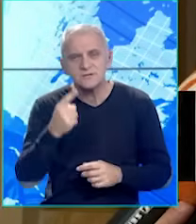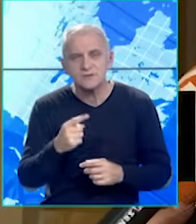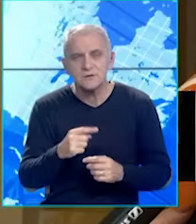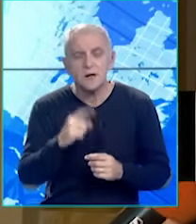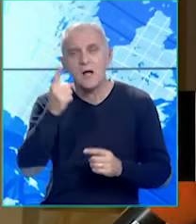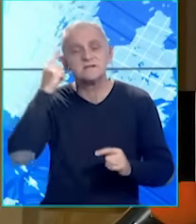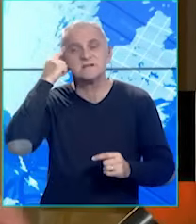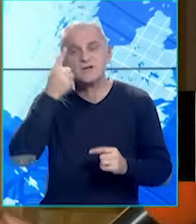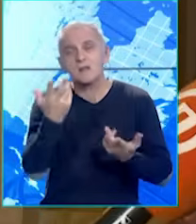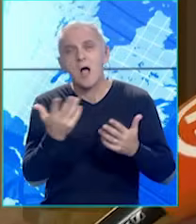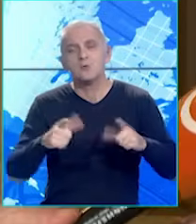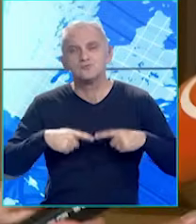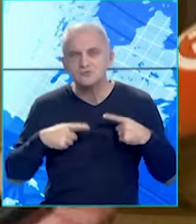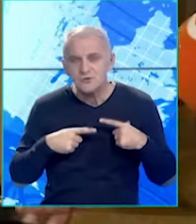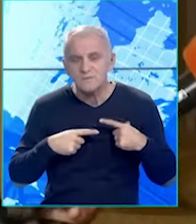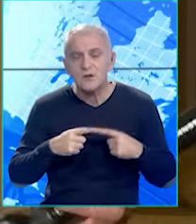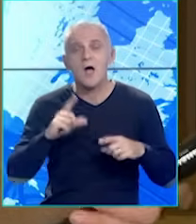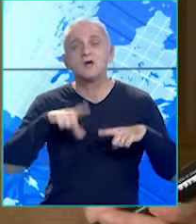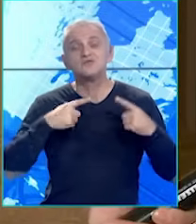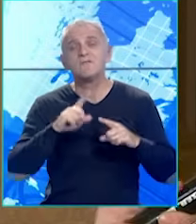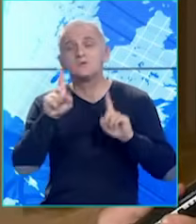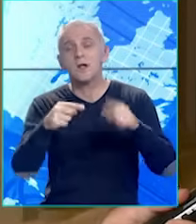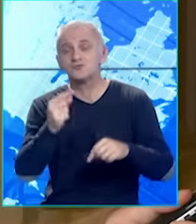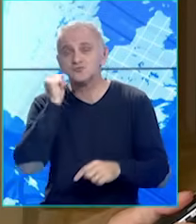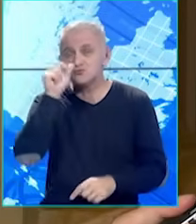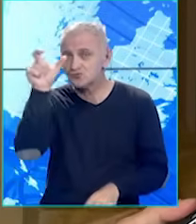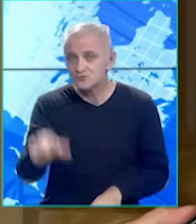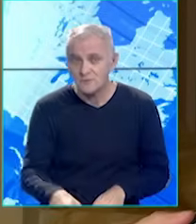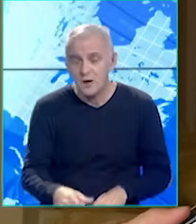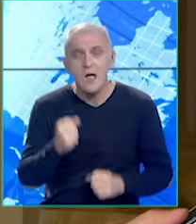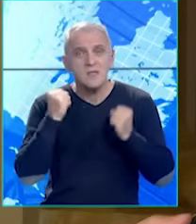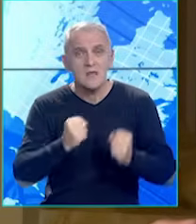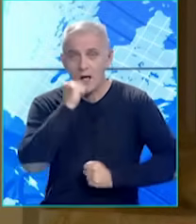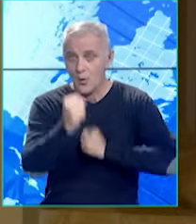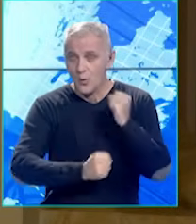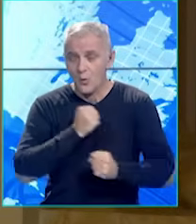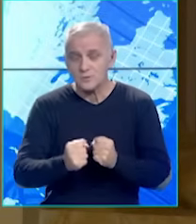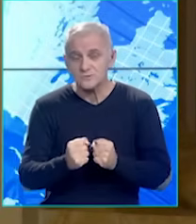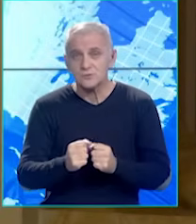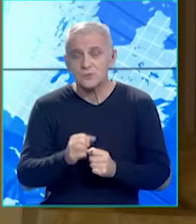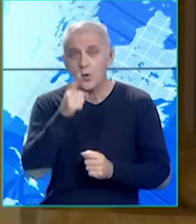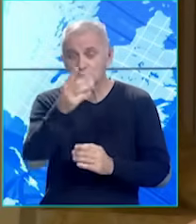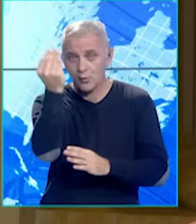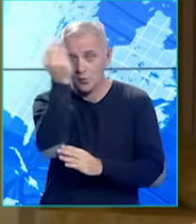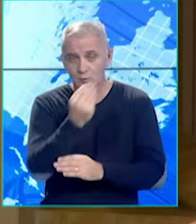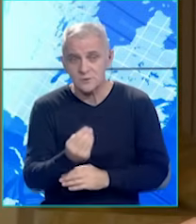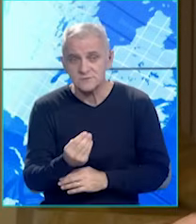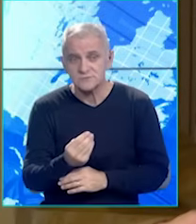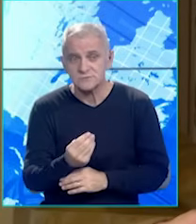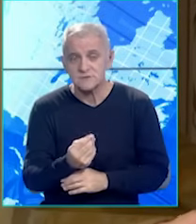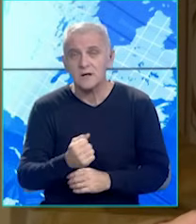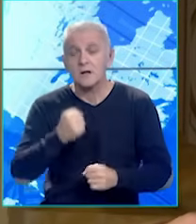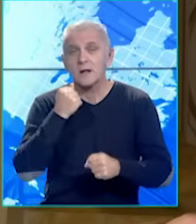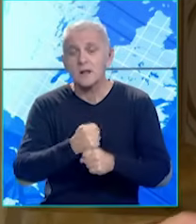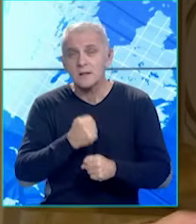evocira neki život nekog čovjeka i vrlo brzo od te